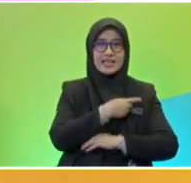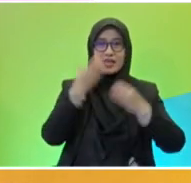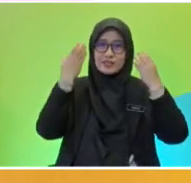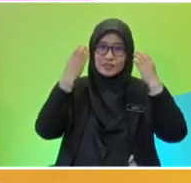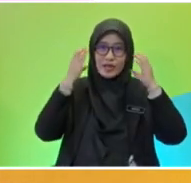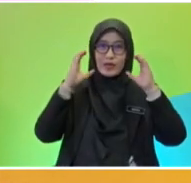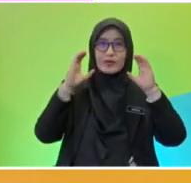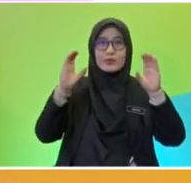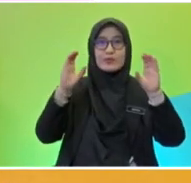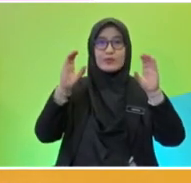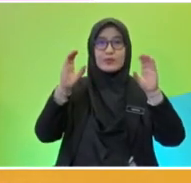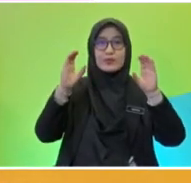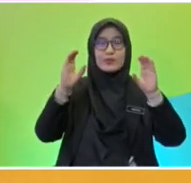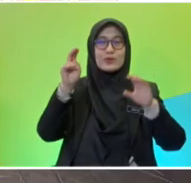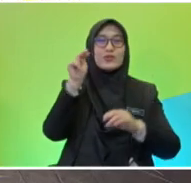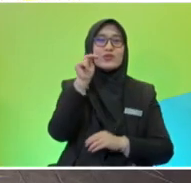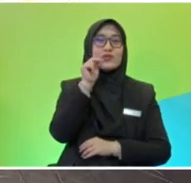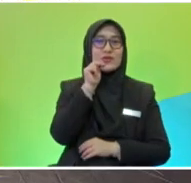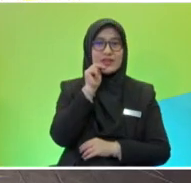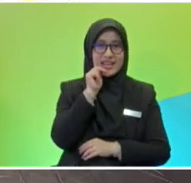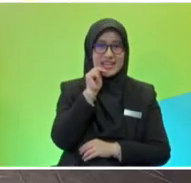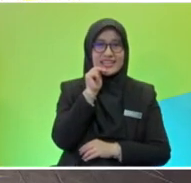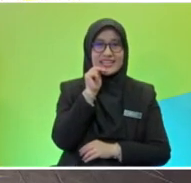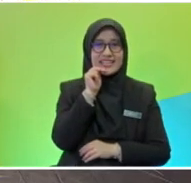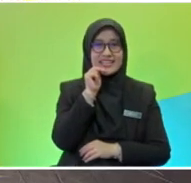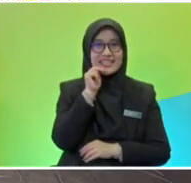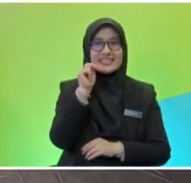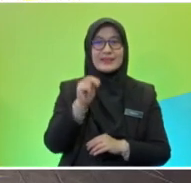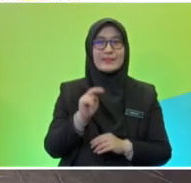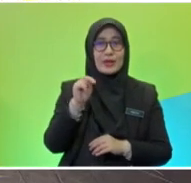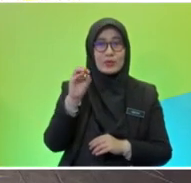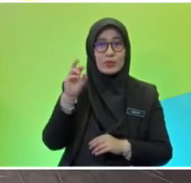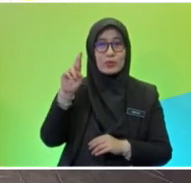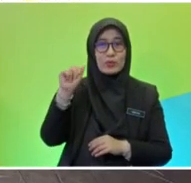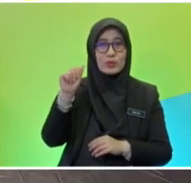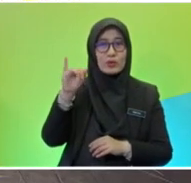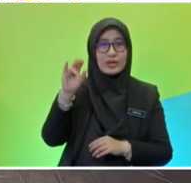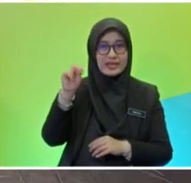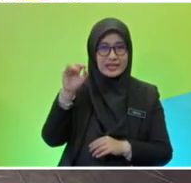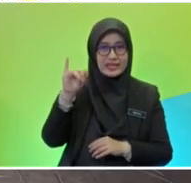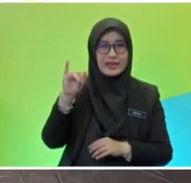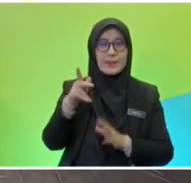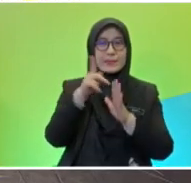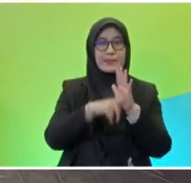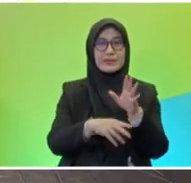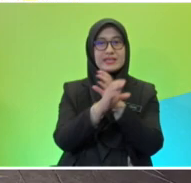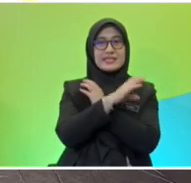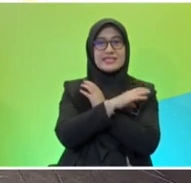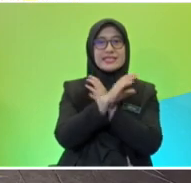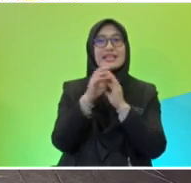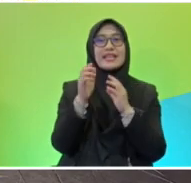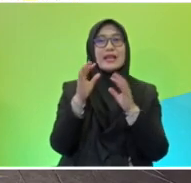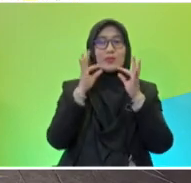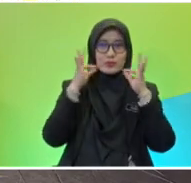Cikgu Noraini. Ya, Cikgu Noraini, pencinta kucing juga kan? Pencinta kucing, pencinta alam semulalah.